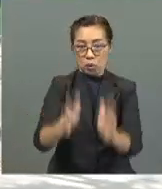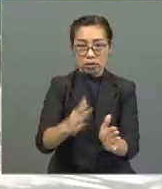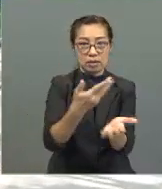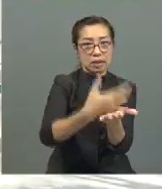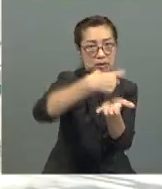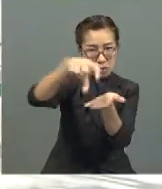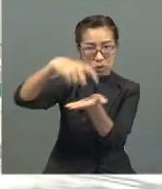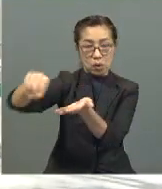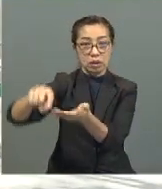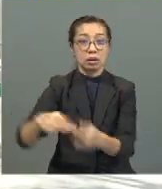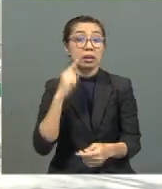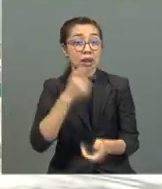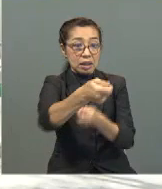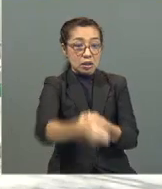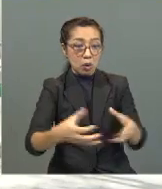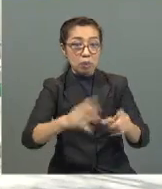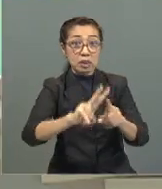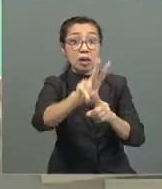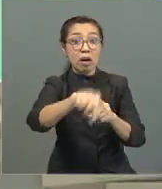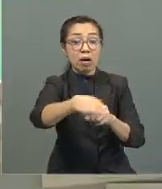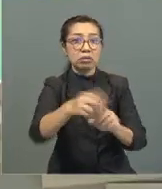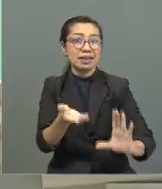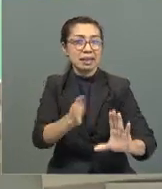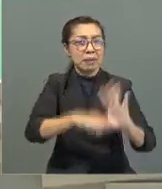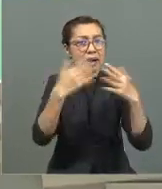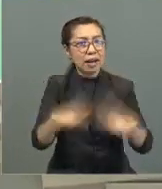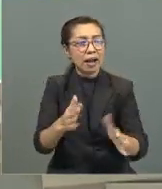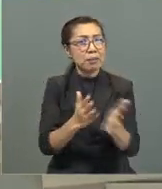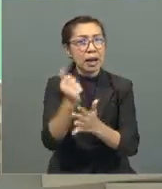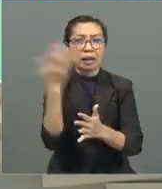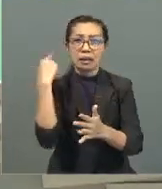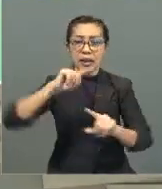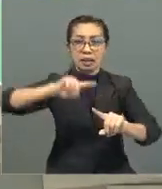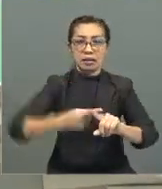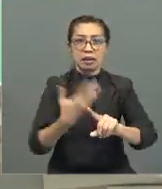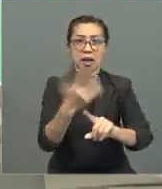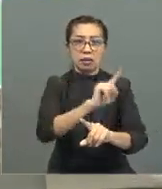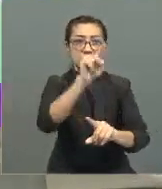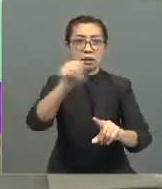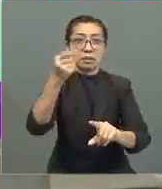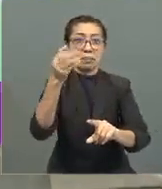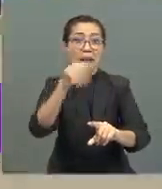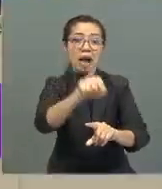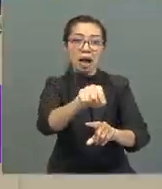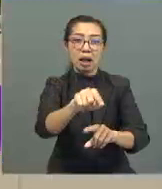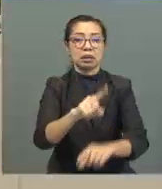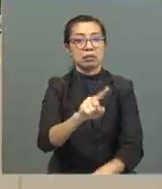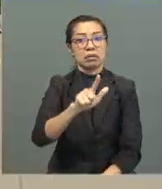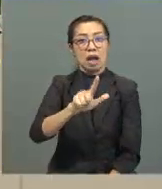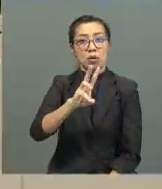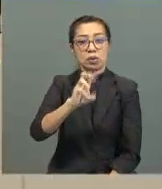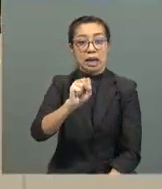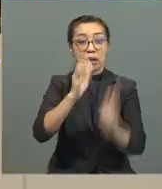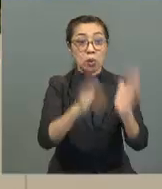ล้านคนจนครบนะคะส่วนเกษตรกรกลุ่มที่ 2ซึ่งขึ้นทะเบียนและปรับลงทะเบียนเพิ่มเติมตั้งแต่วันที่1ถึง 15พฤษภาคมดีกว่า 1ล้าน